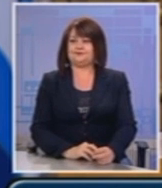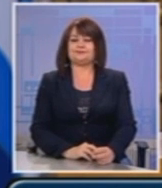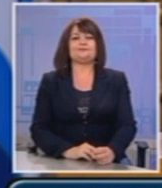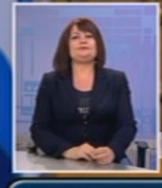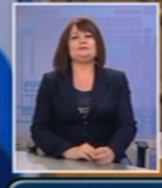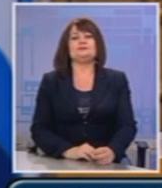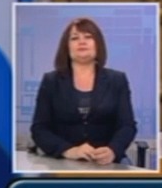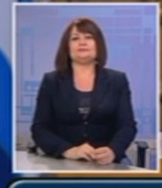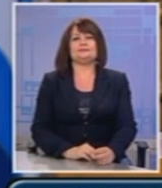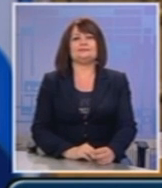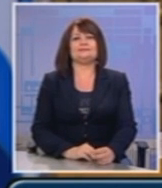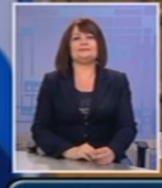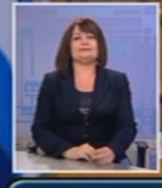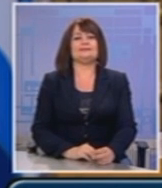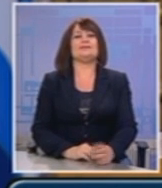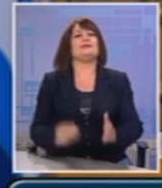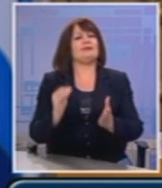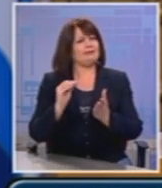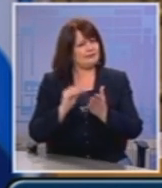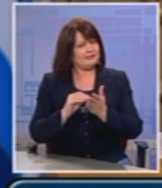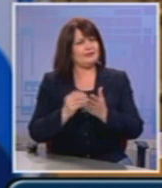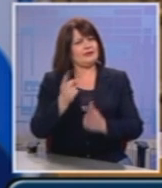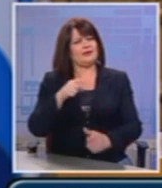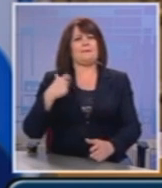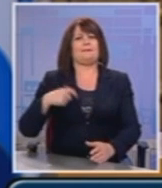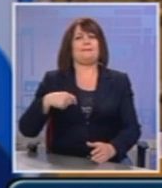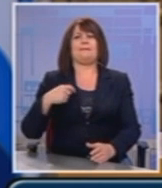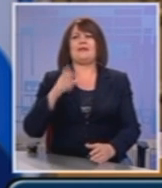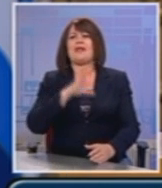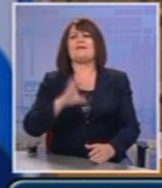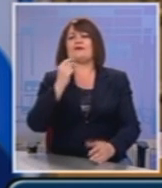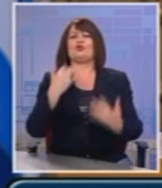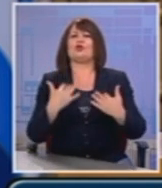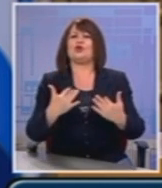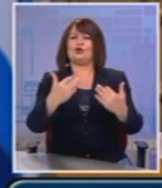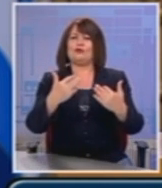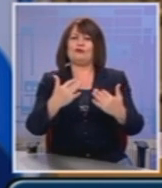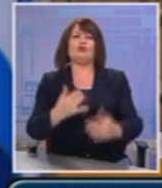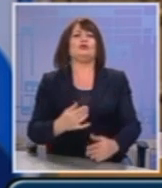λεγς κ άλλα μέλη του ευρωπαϊκού κοινοβουλίου